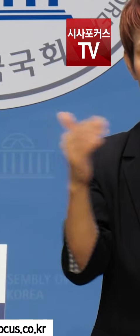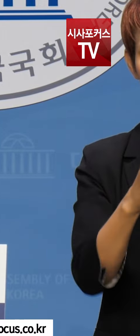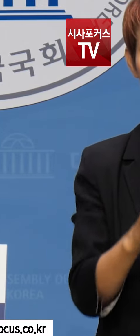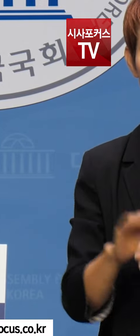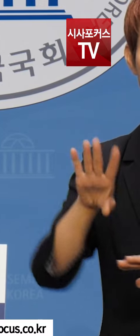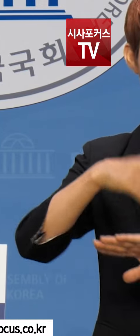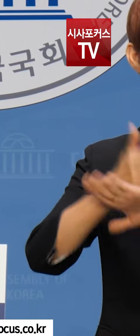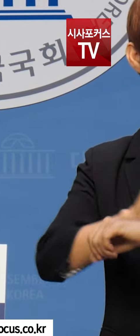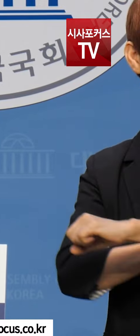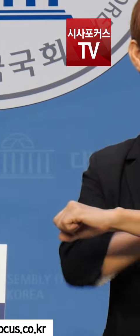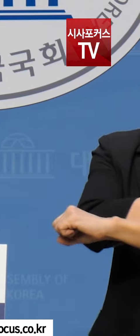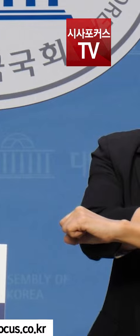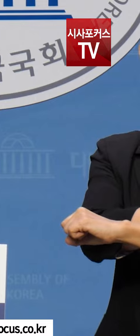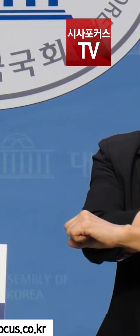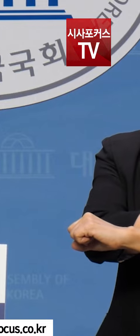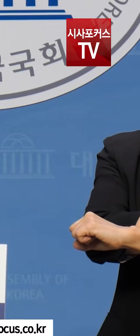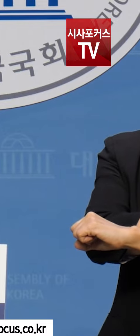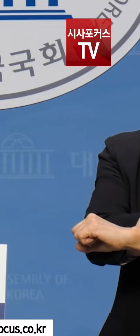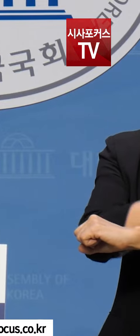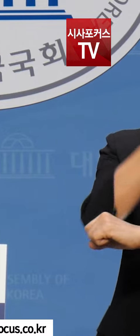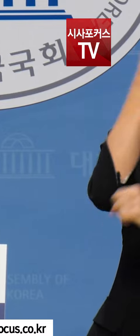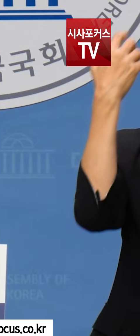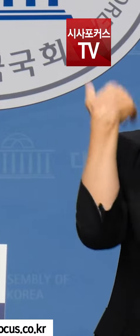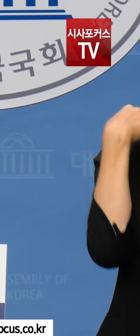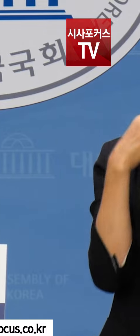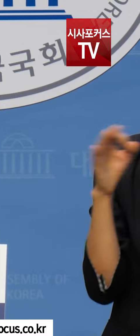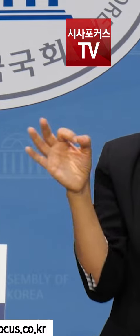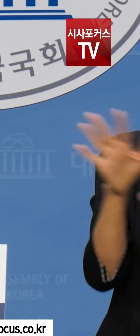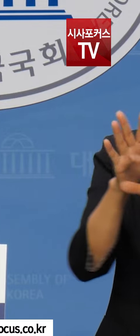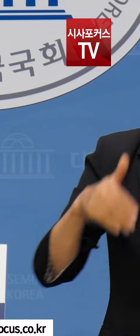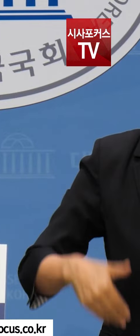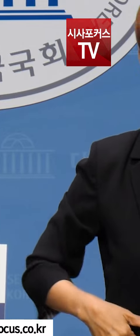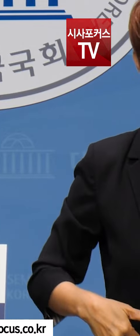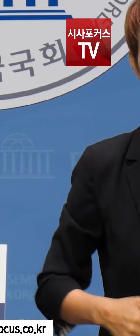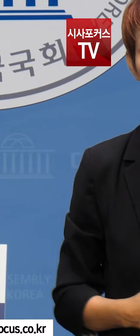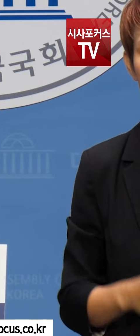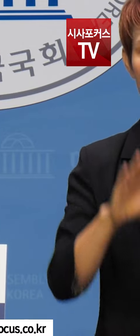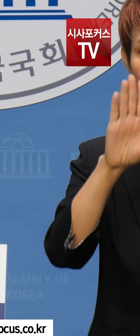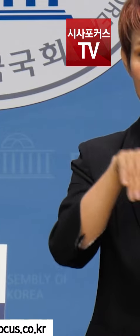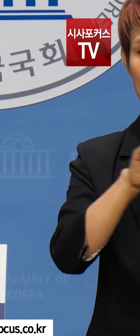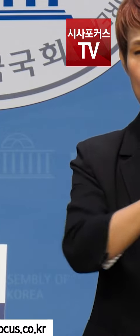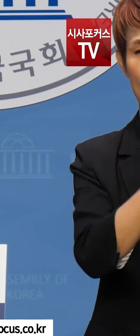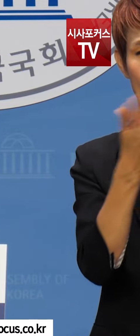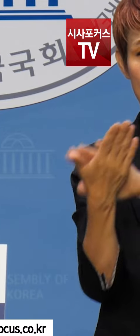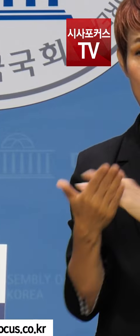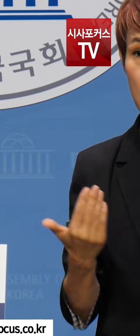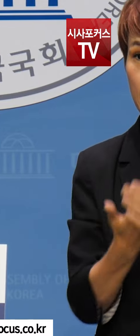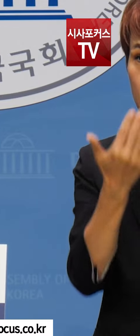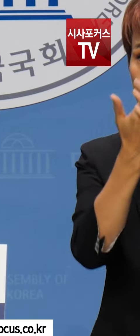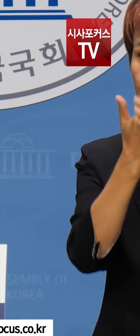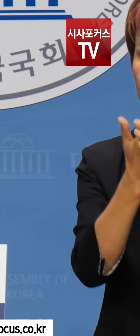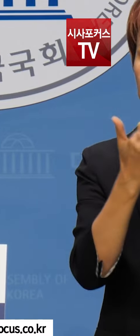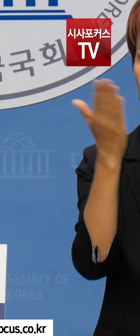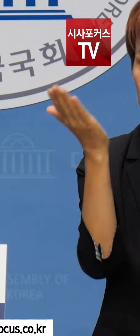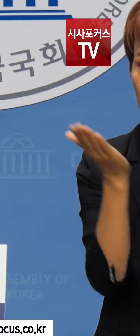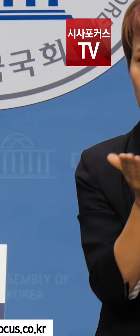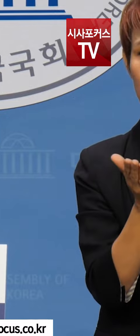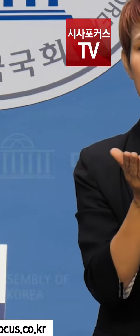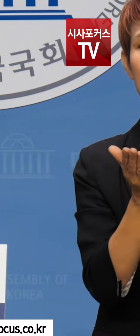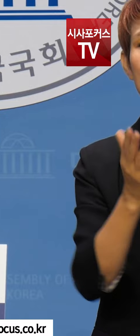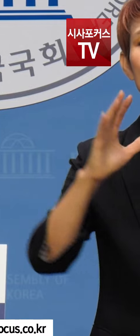제왕처럼 군림하려는 이 무도한 정권을 끝장내야 합니다. 시대의 변화와 성장에 맞게 국가